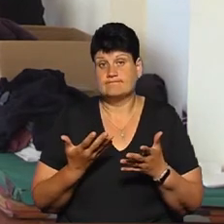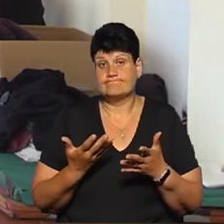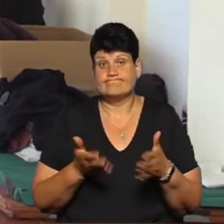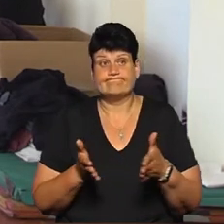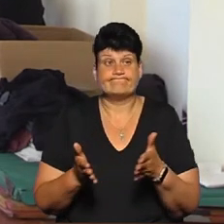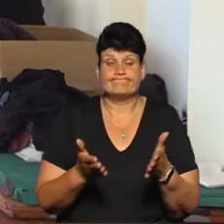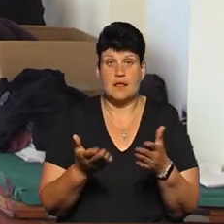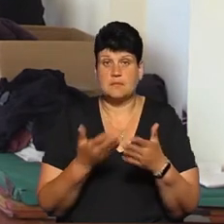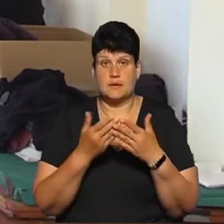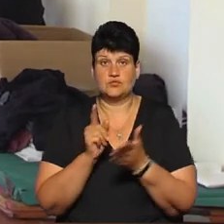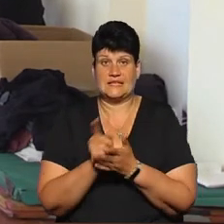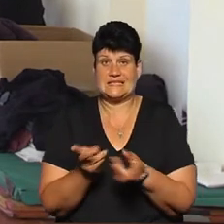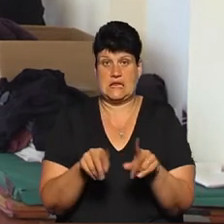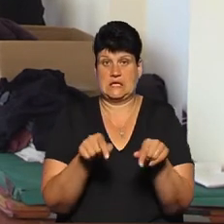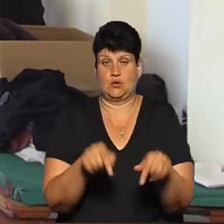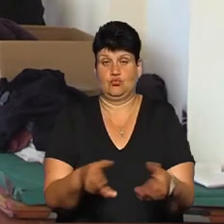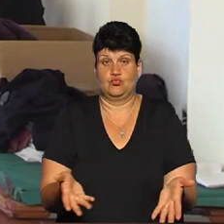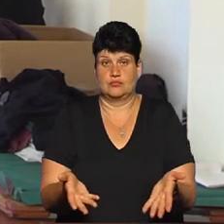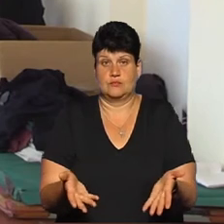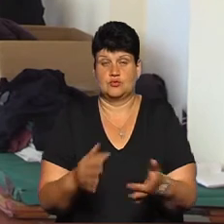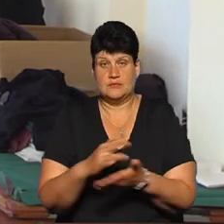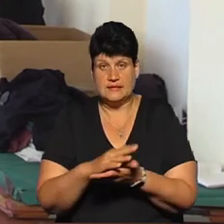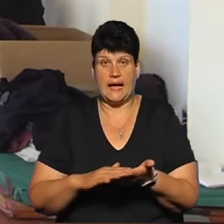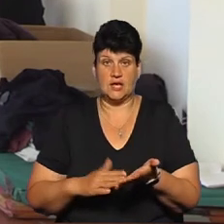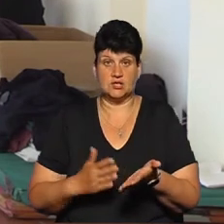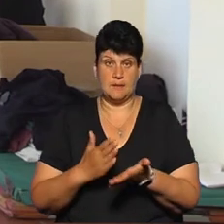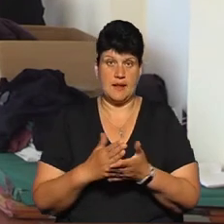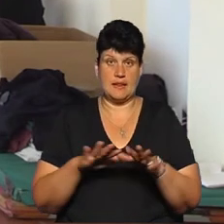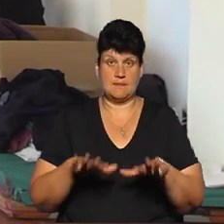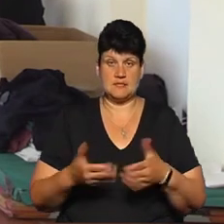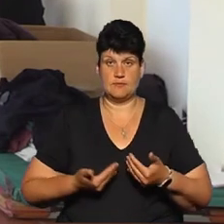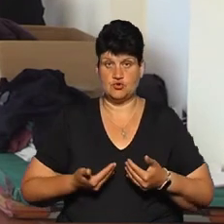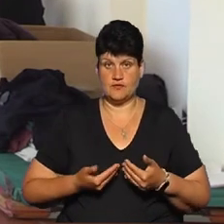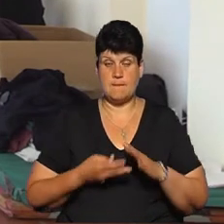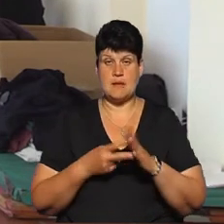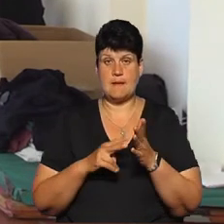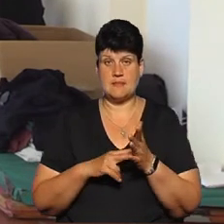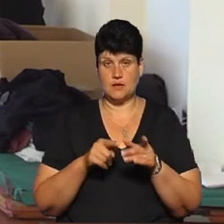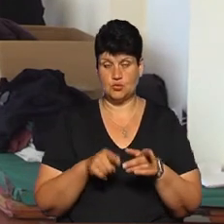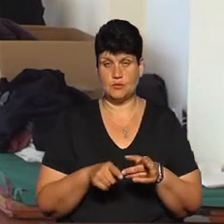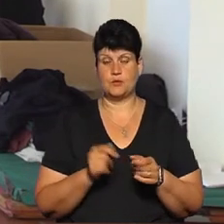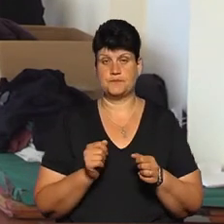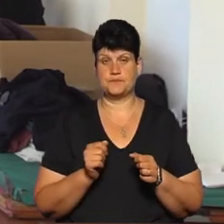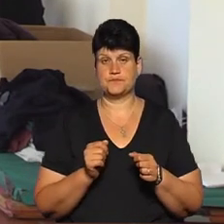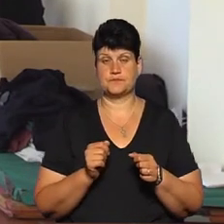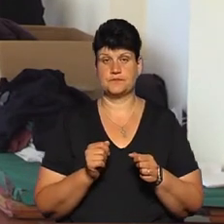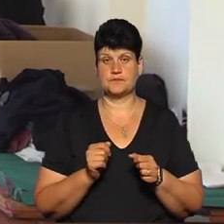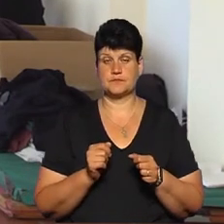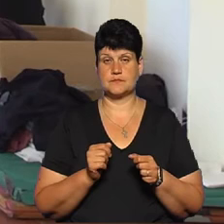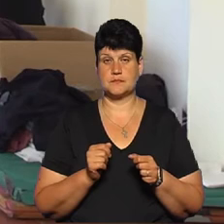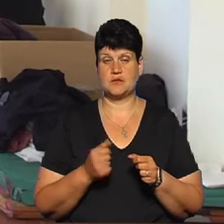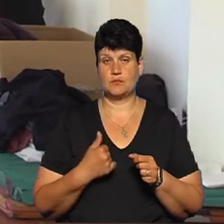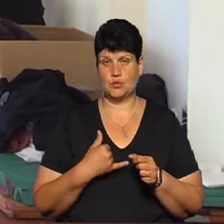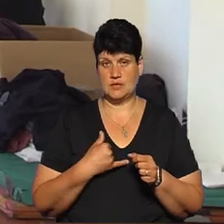мусимо їх тут залишити, і щоб вони мали далі місце проживання. Ми плануємо їх щоб вони у нас